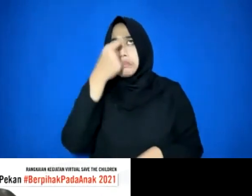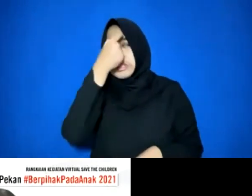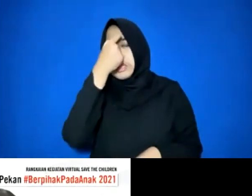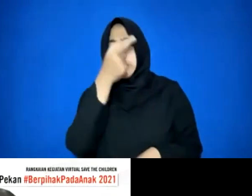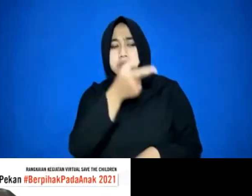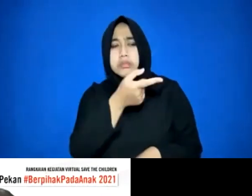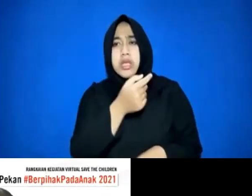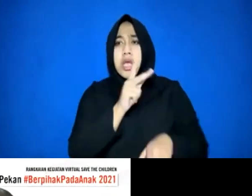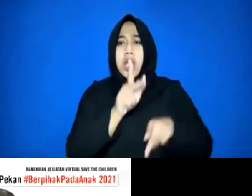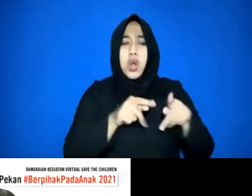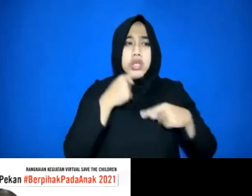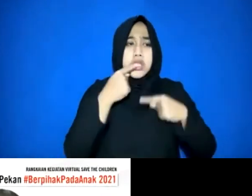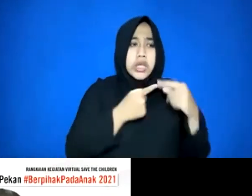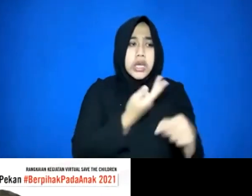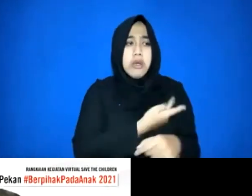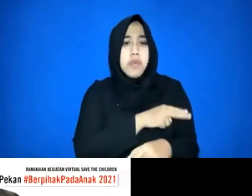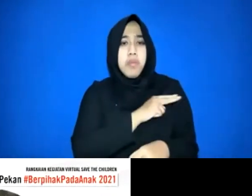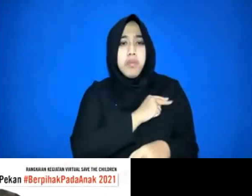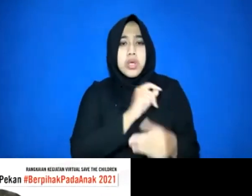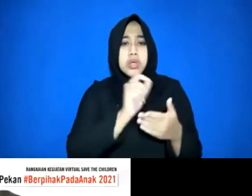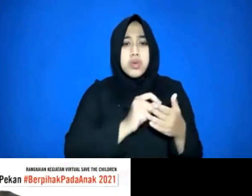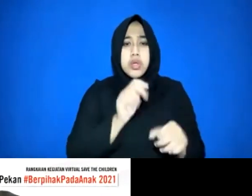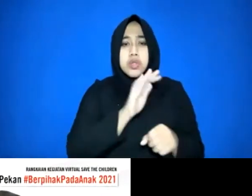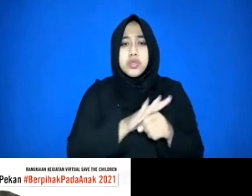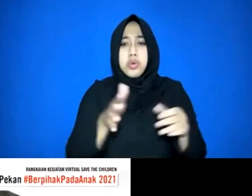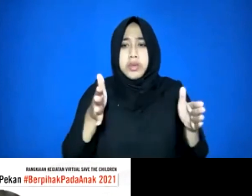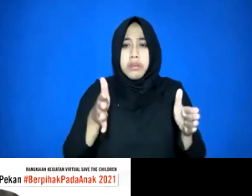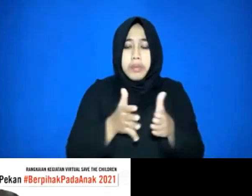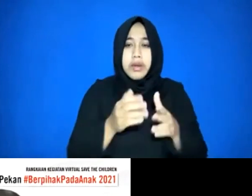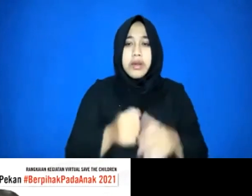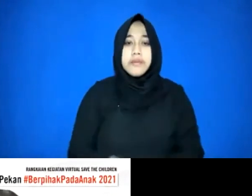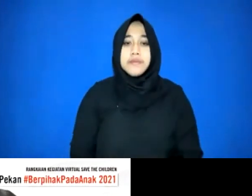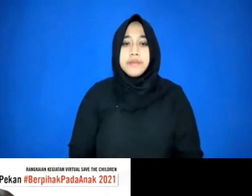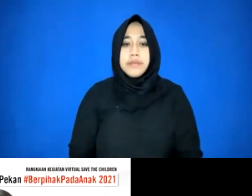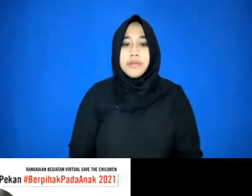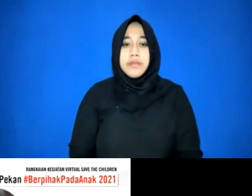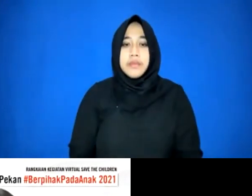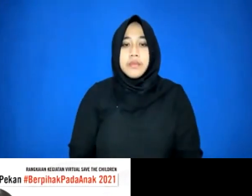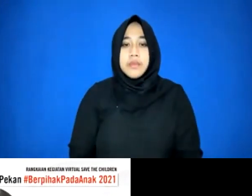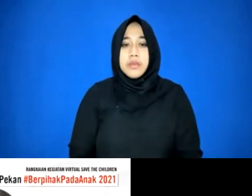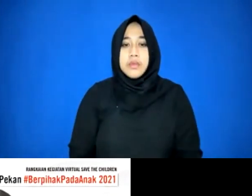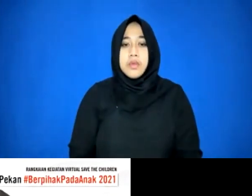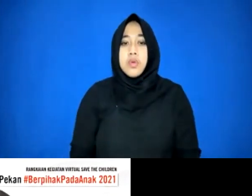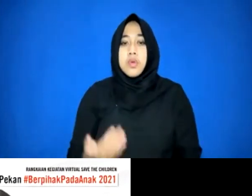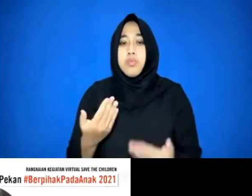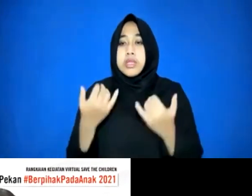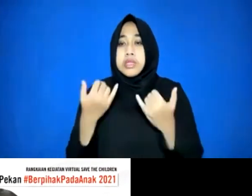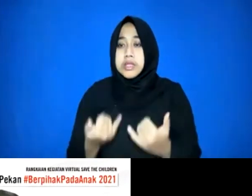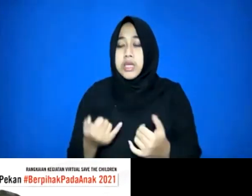kalau diceritakan memang panjang, tapi ditulis kan cukup dengan pendek. Ini hanya ide, dan mungkin sekiranya